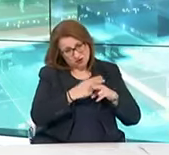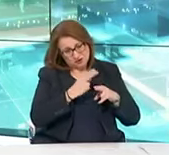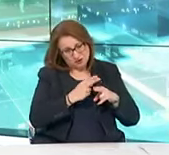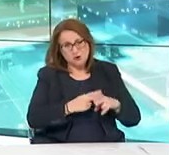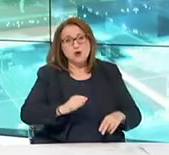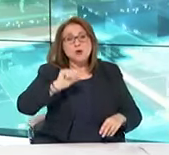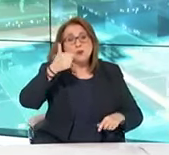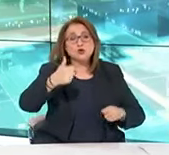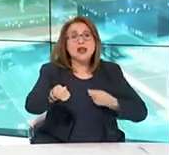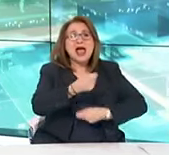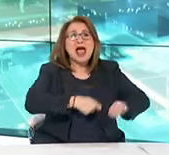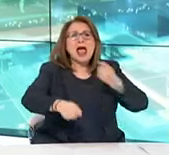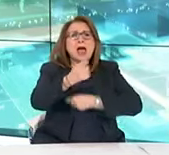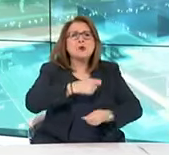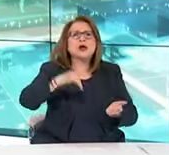όλα τα εμπορικά κέντρα,